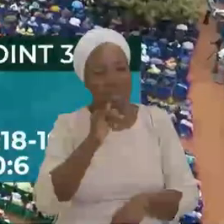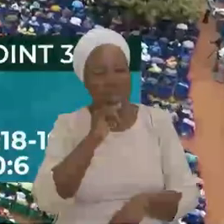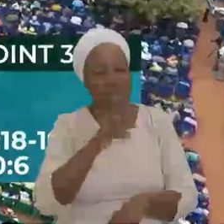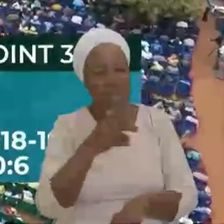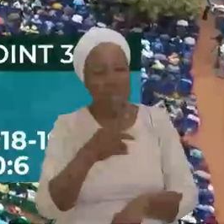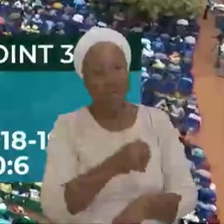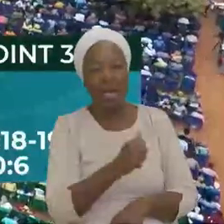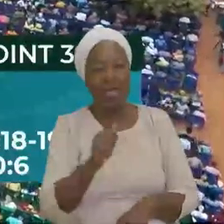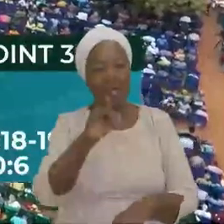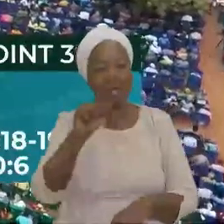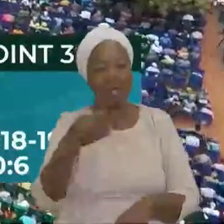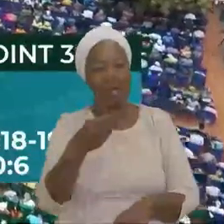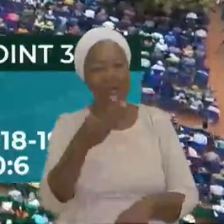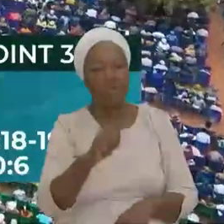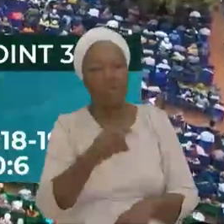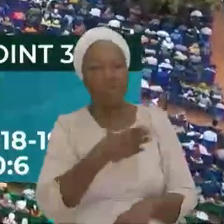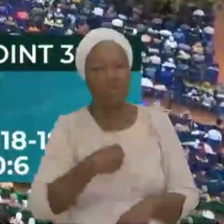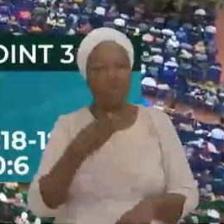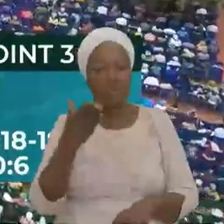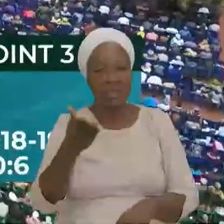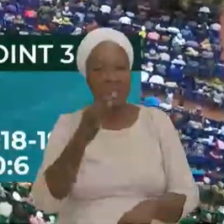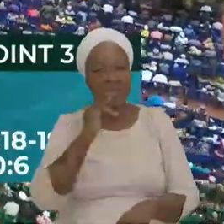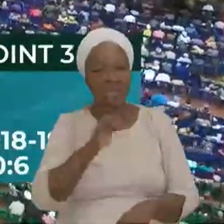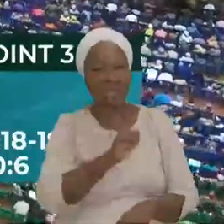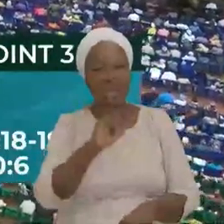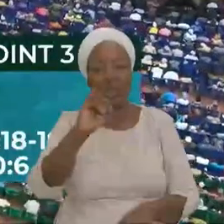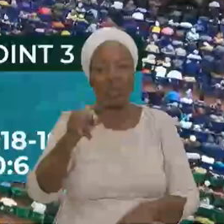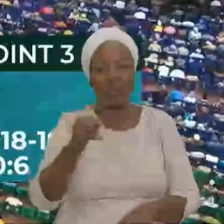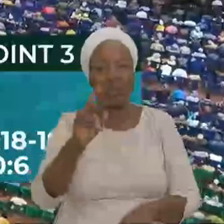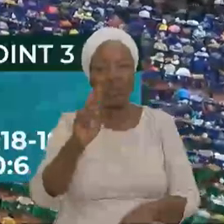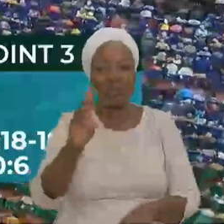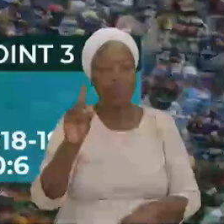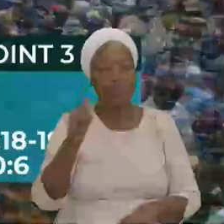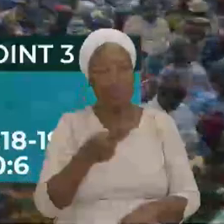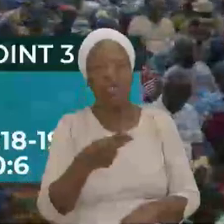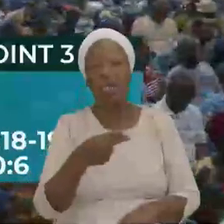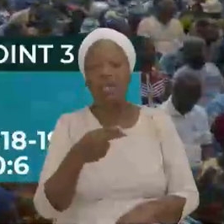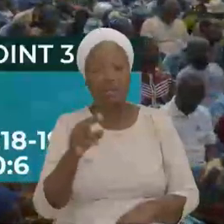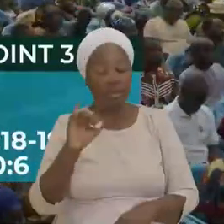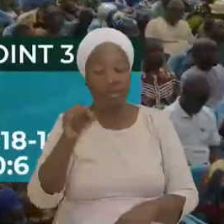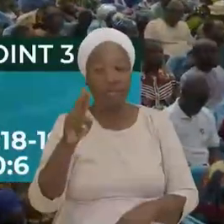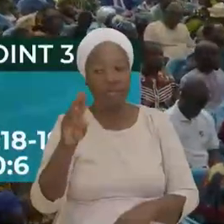Dans ton temple, il y a un Jean. Et il y a un Judas.